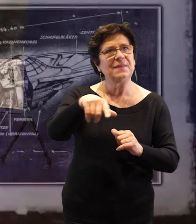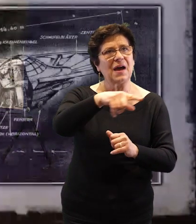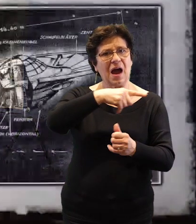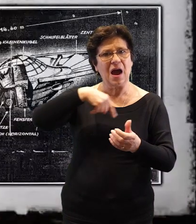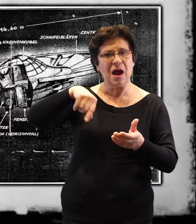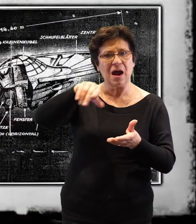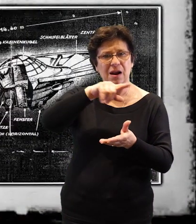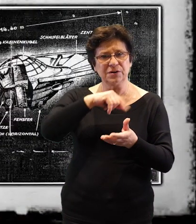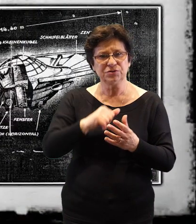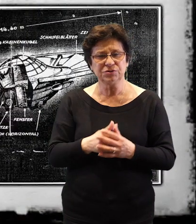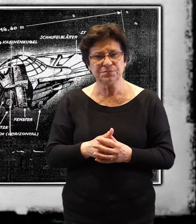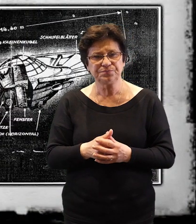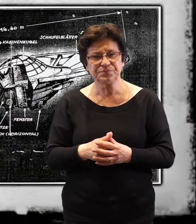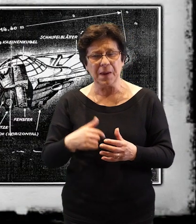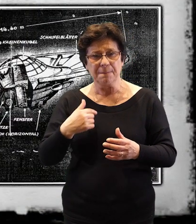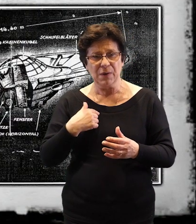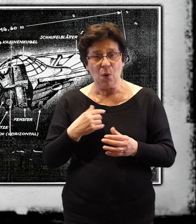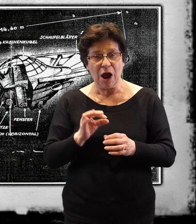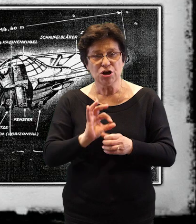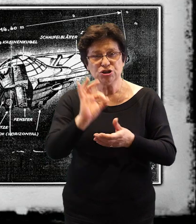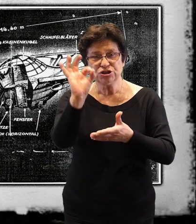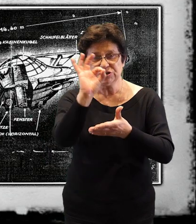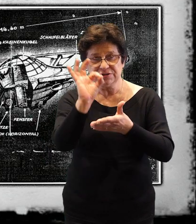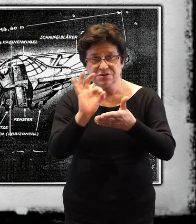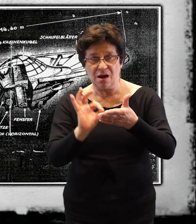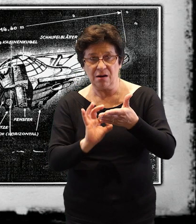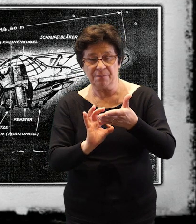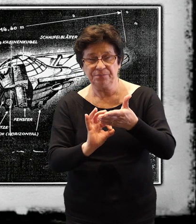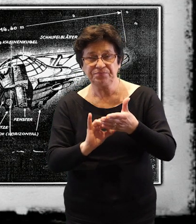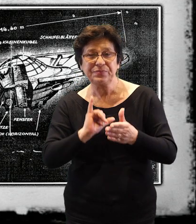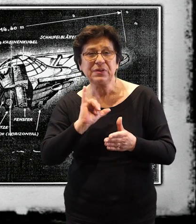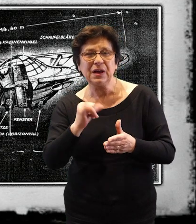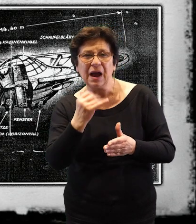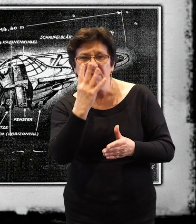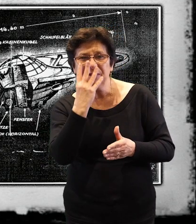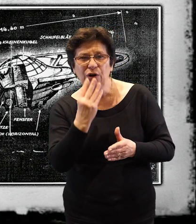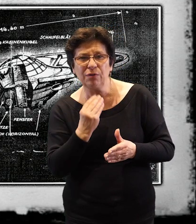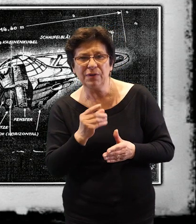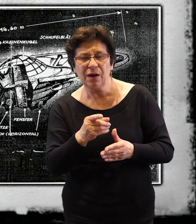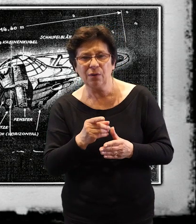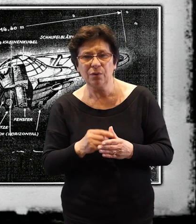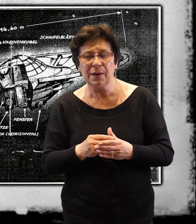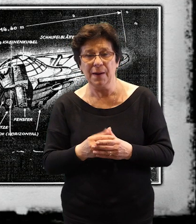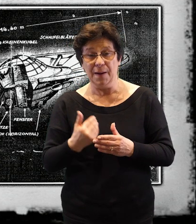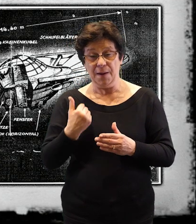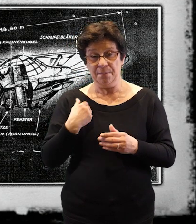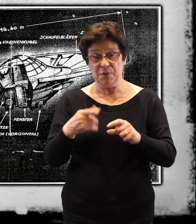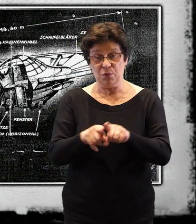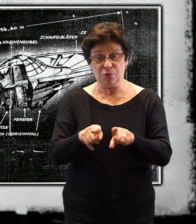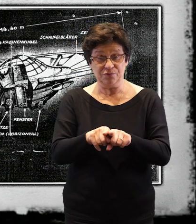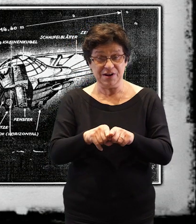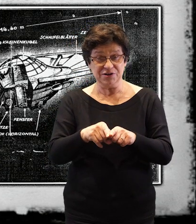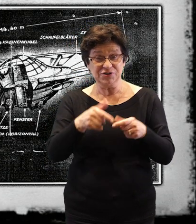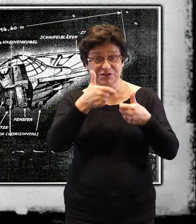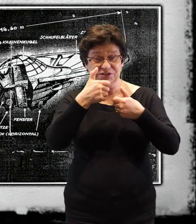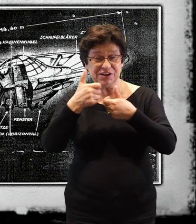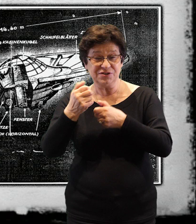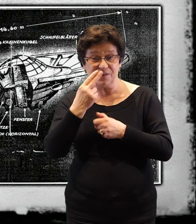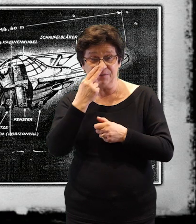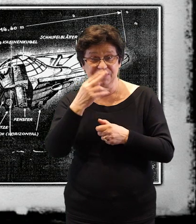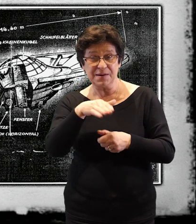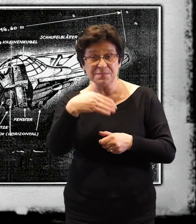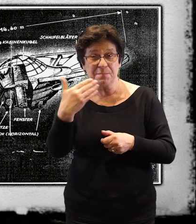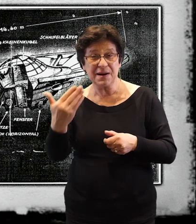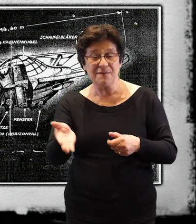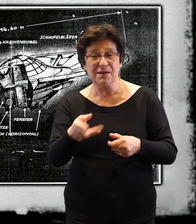Były również w tych artykułach szkice, jak te obiekty wyglądały. Były nawet zdjęcia, tutaj na górze po prawej